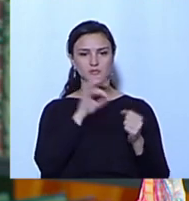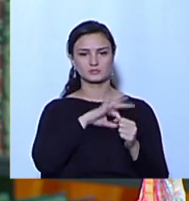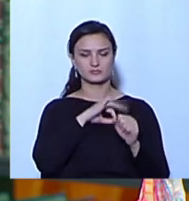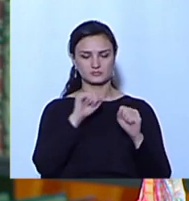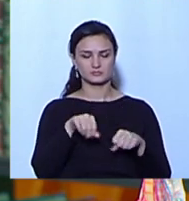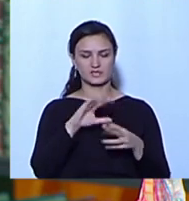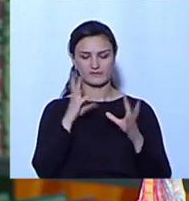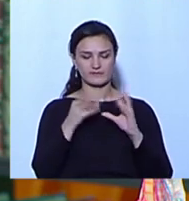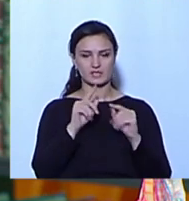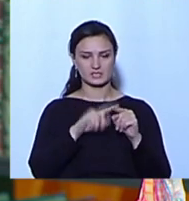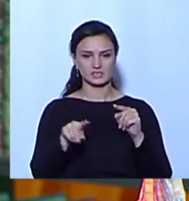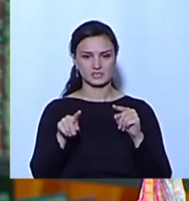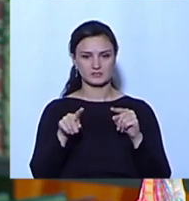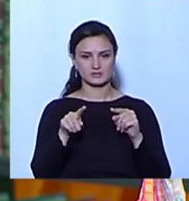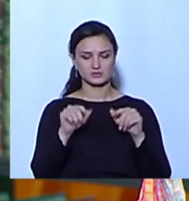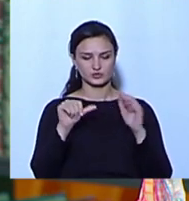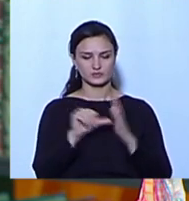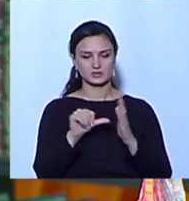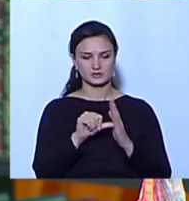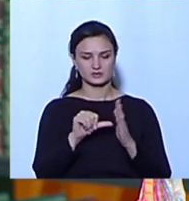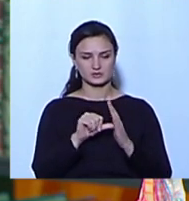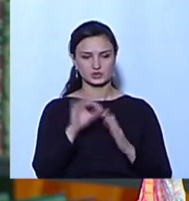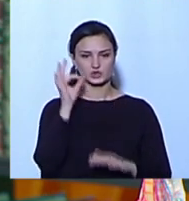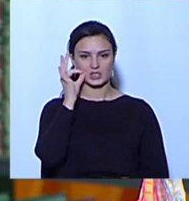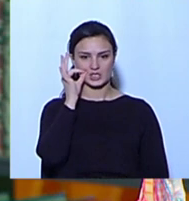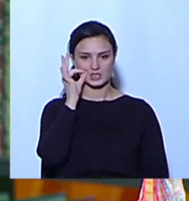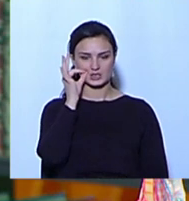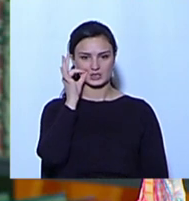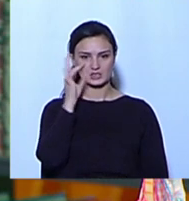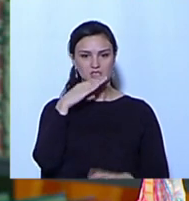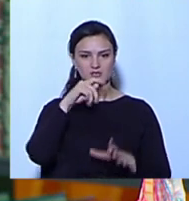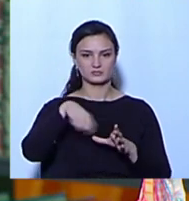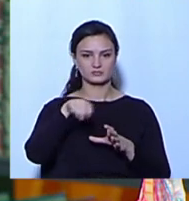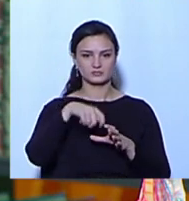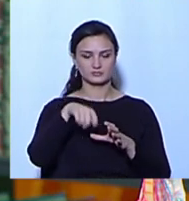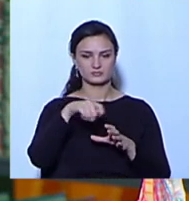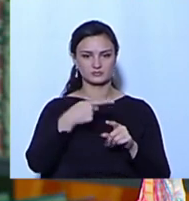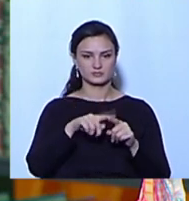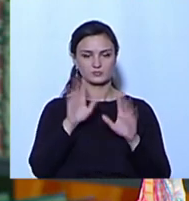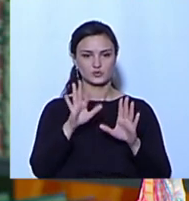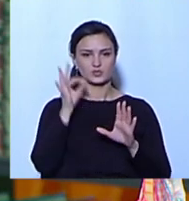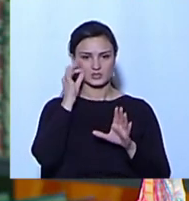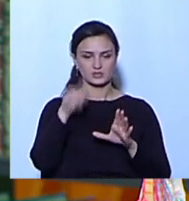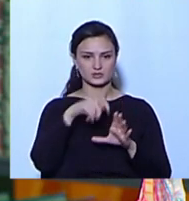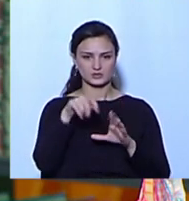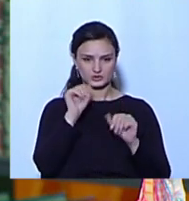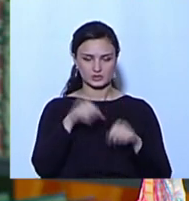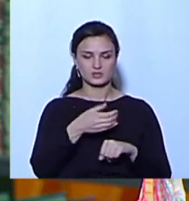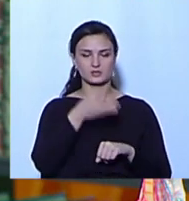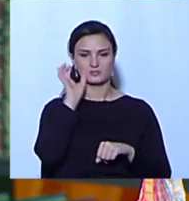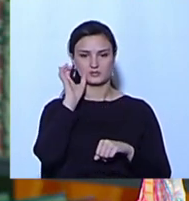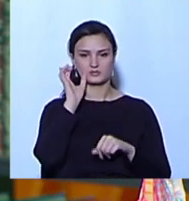ყველაზე სწრაფად შველის შაქარი გახსნილი წყალში, თორე და მხოლოდ შაქრის მხნით